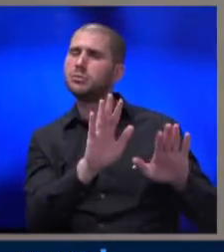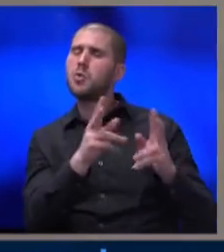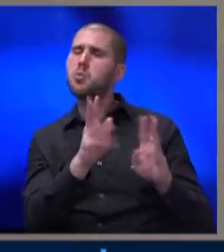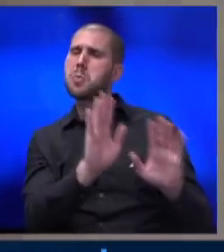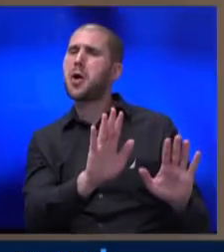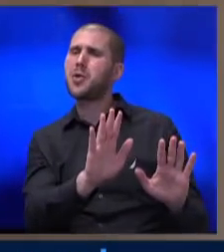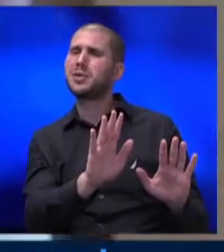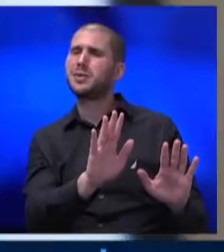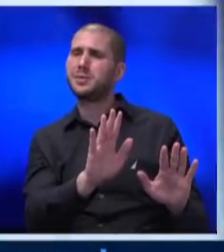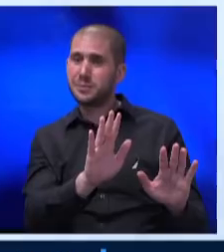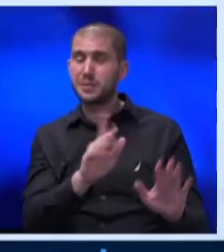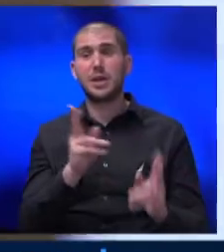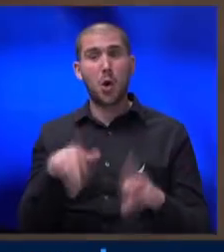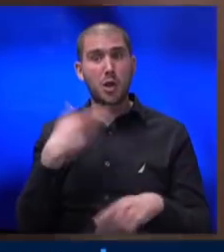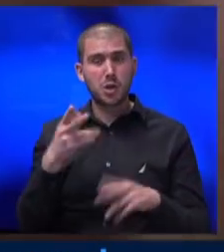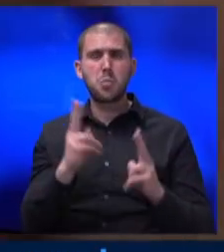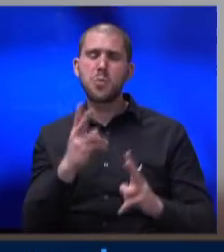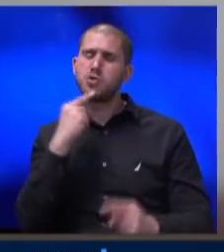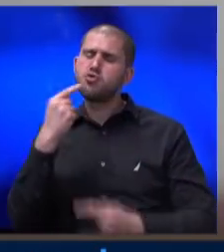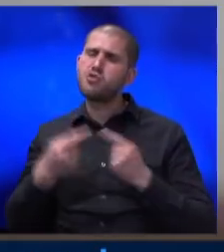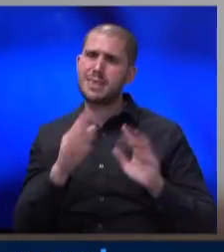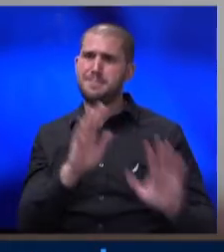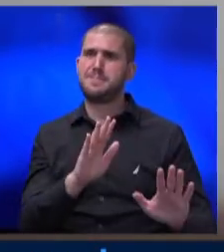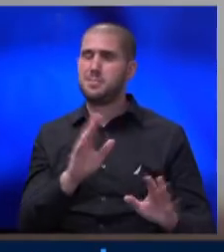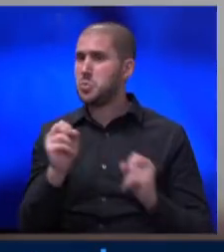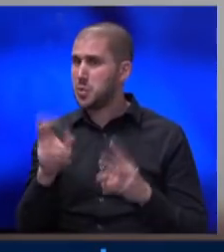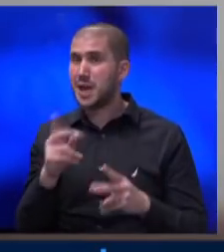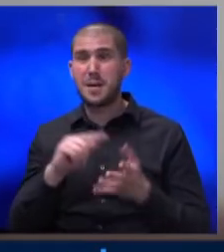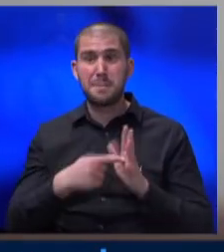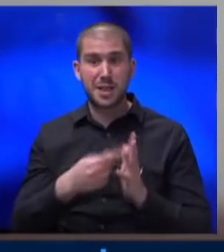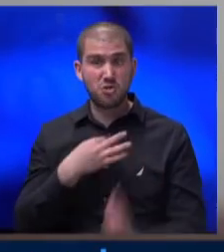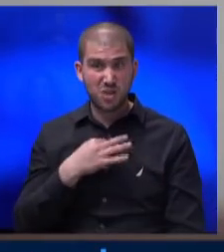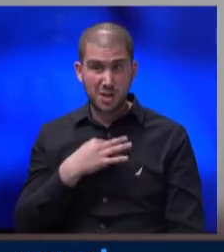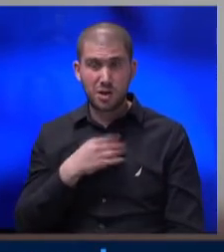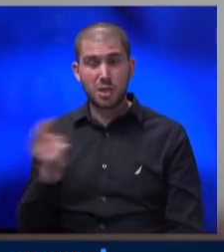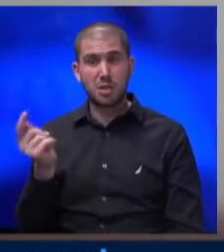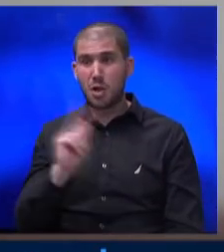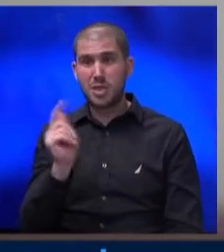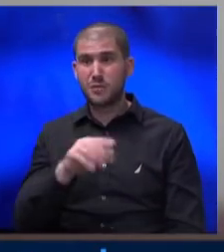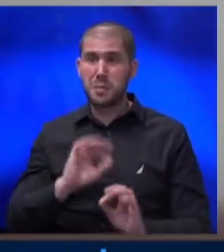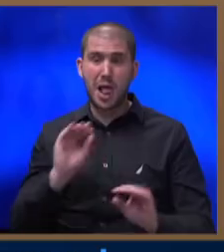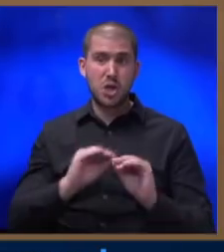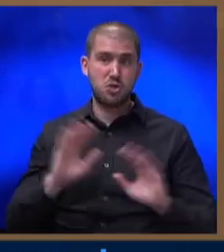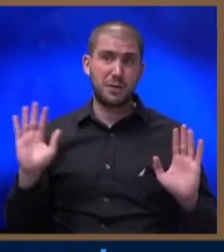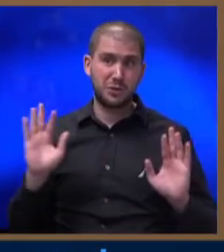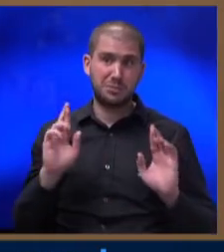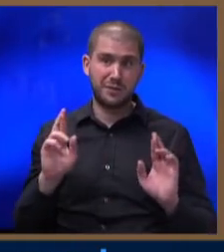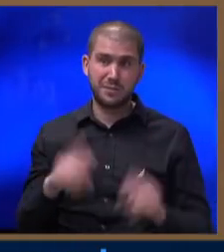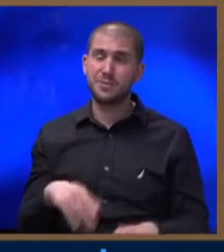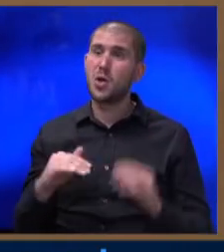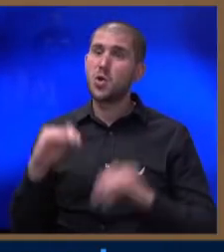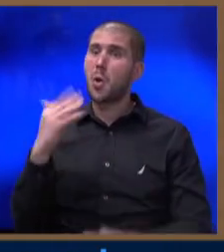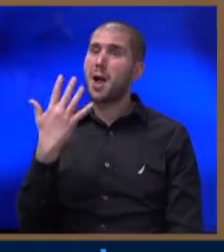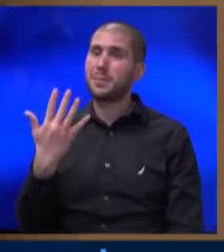כן. והן יכולות להיות מוקפאות שנים רבות. אוקיי. המטרה שלי, שבכלל לא תבואי להשתמש בהן. כן. קומה 5.